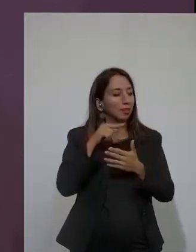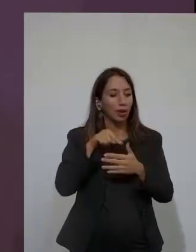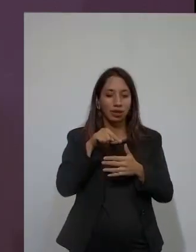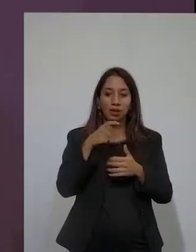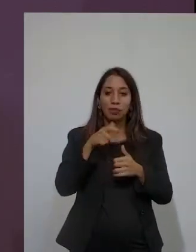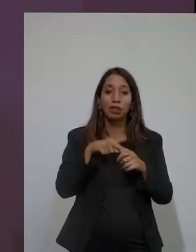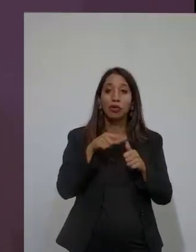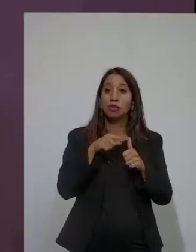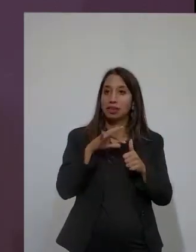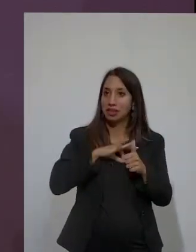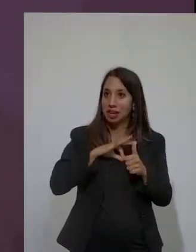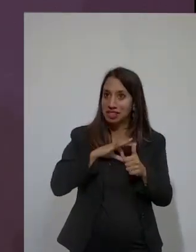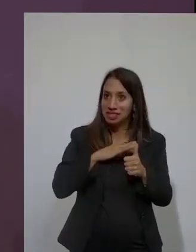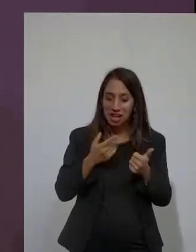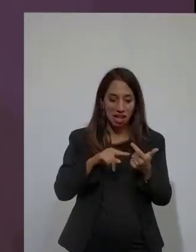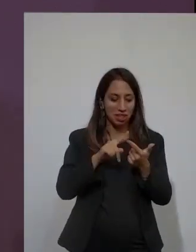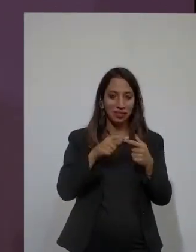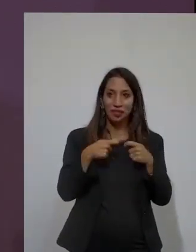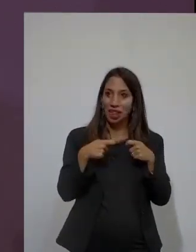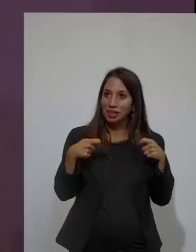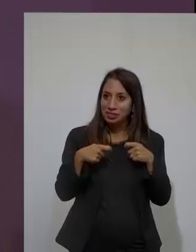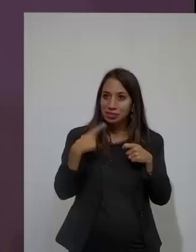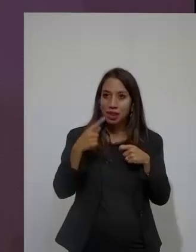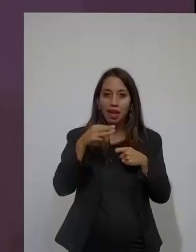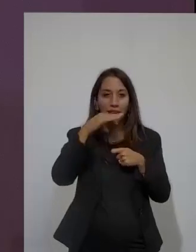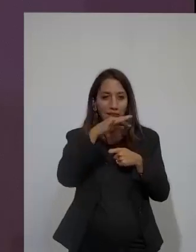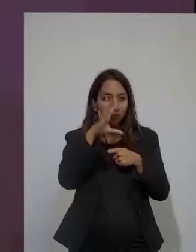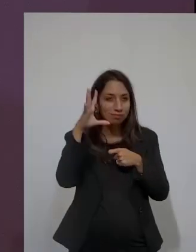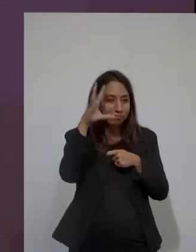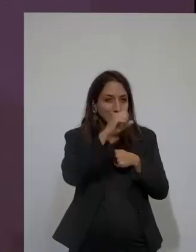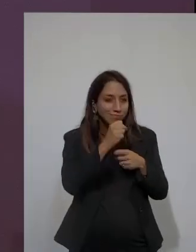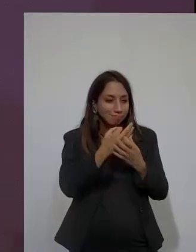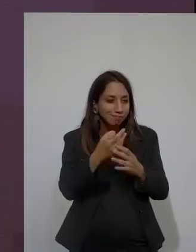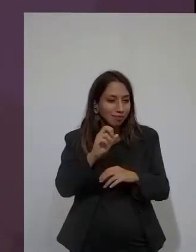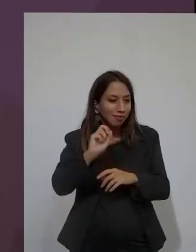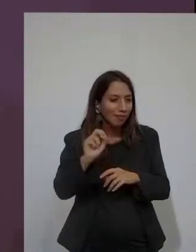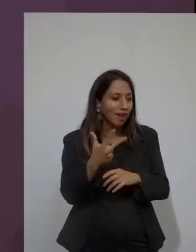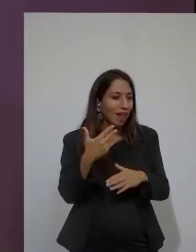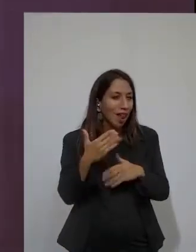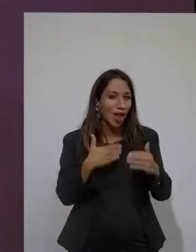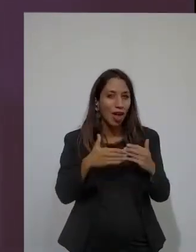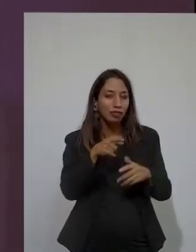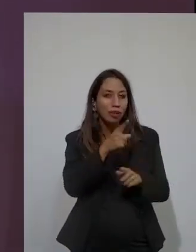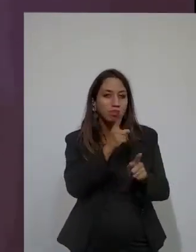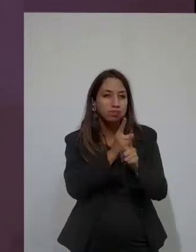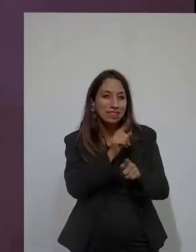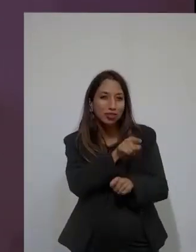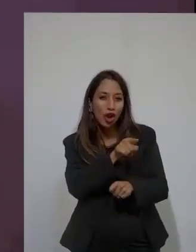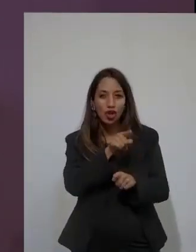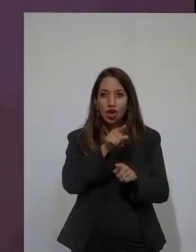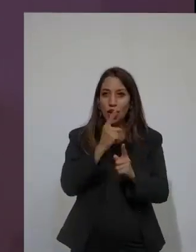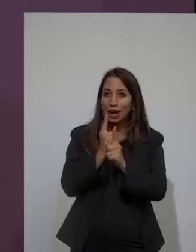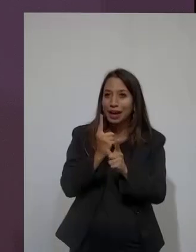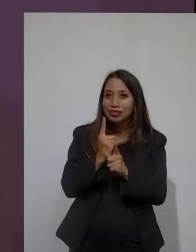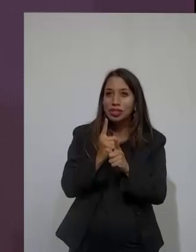flessibile, nel senso che è in grado di intercettare con notevole velocità esigenze e necessità